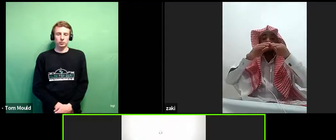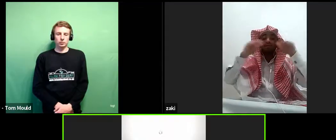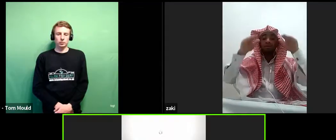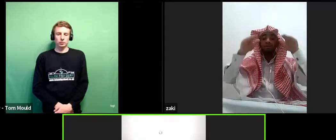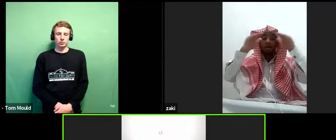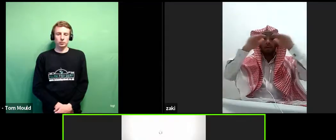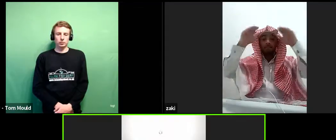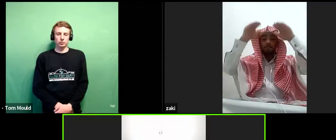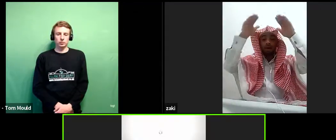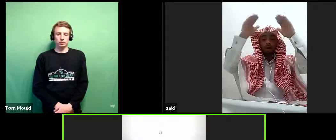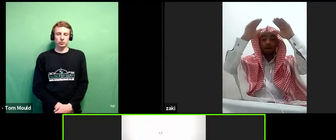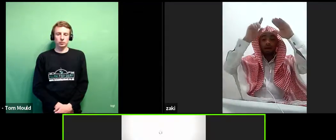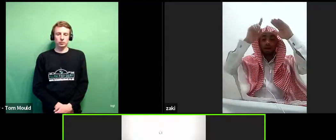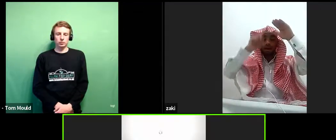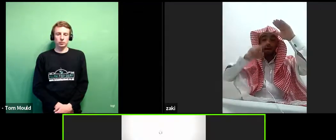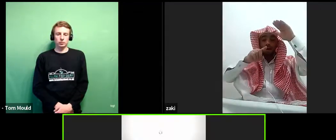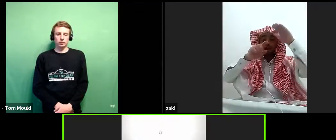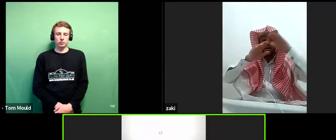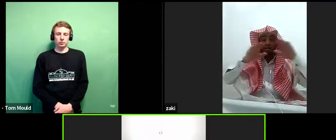السَّمَاءِ وَالْأَرْضِ